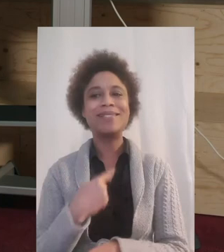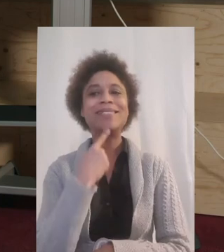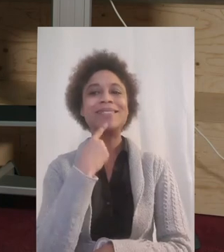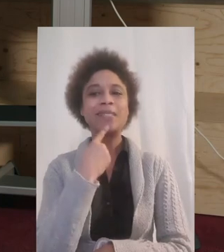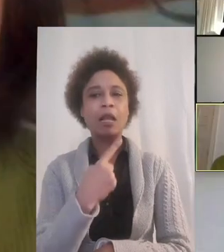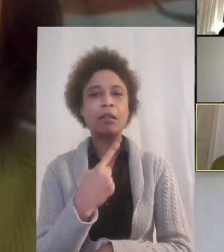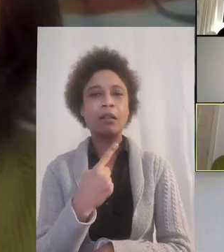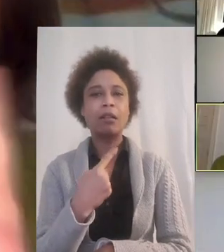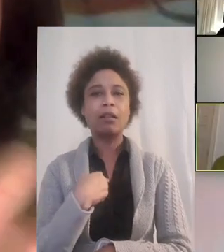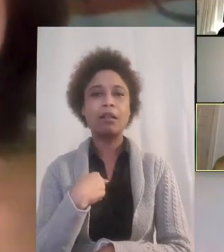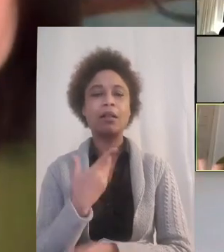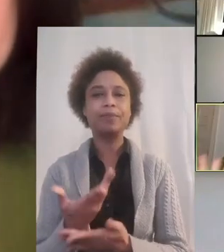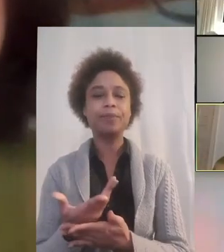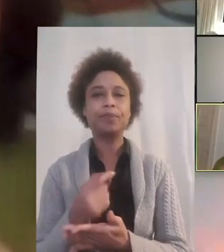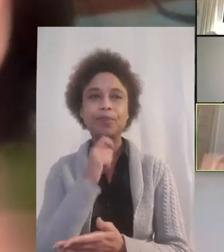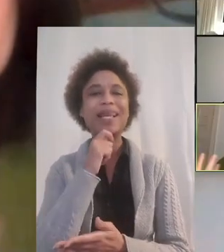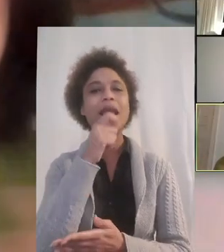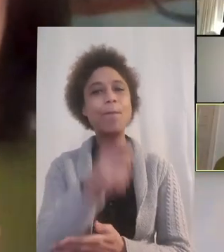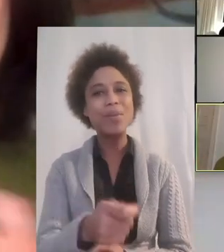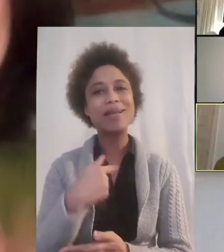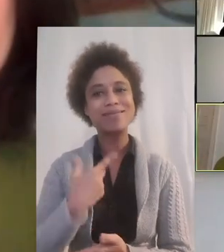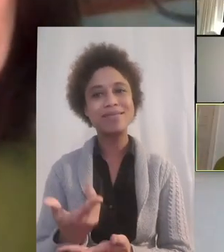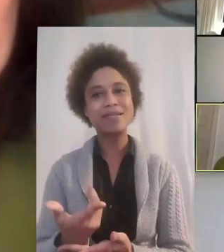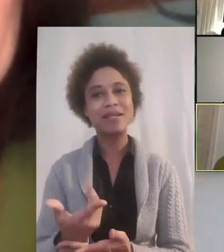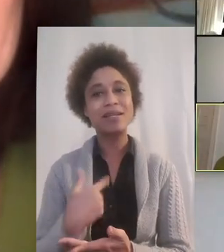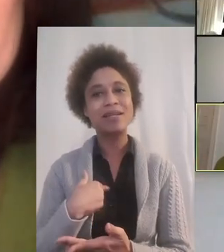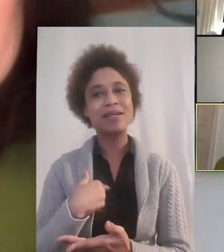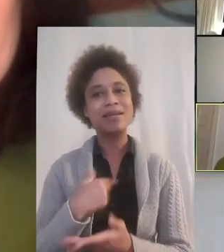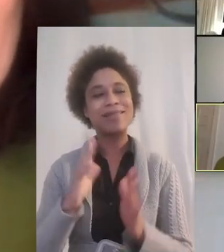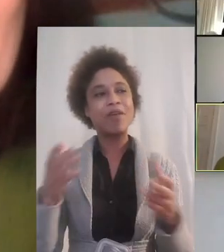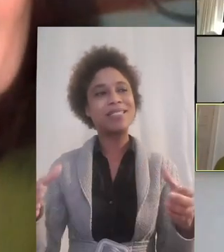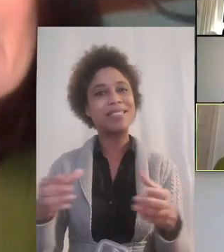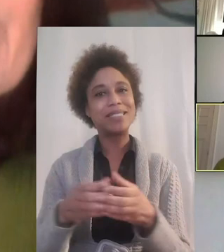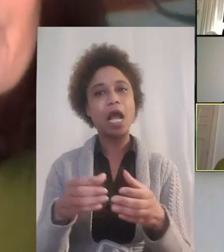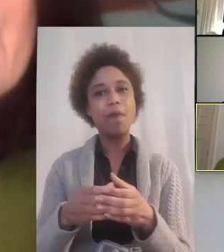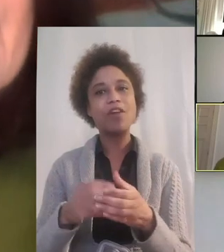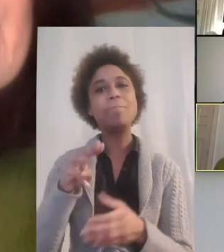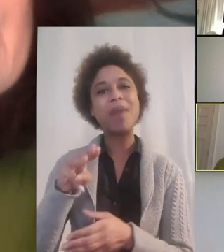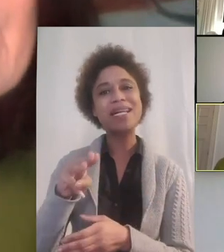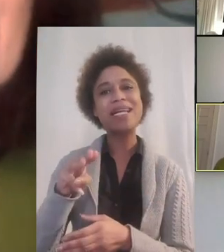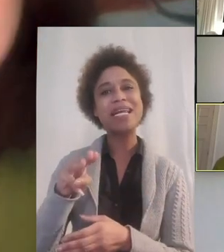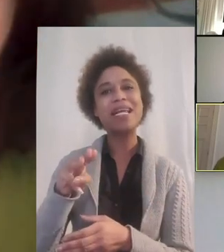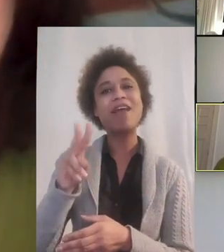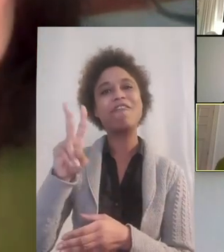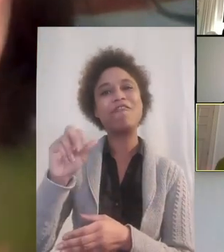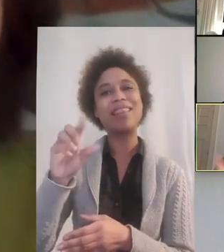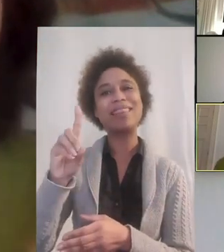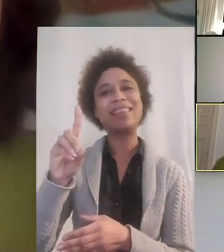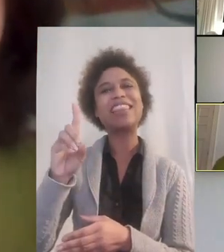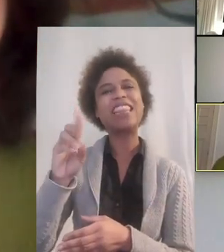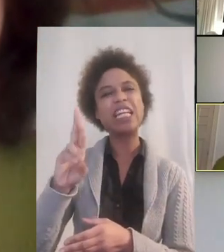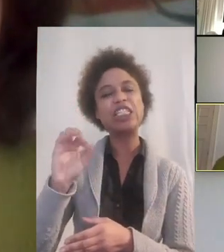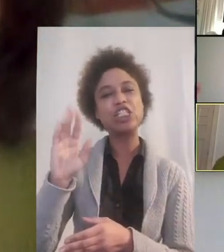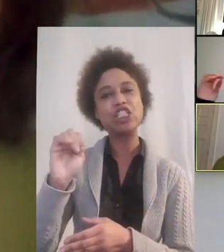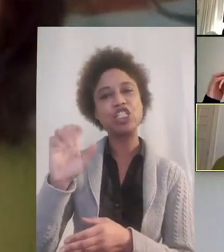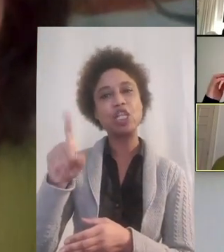mijn inbreng, dat ik die lever in samenspraak met Marie van Driessen, die zelf doof is, maar